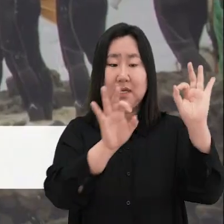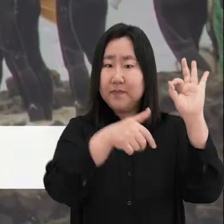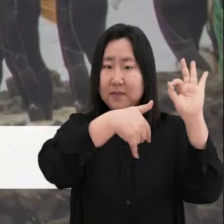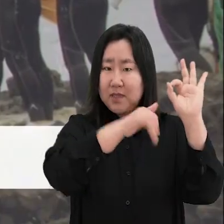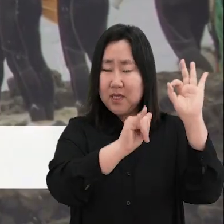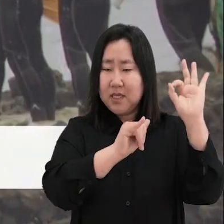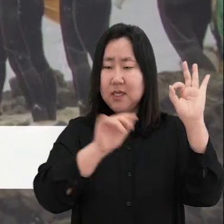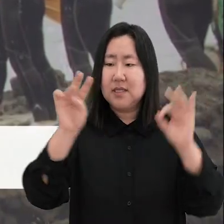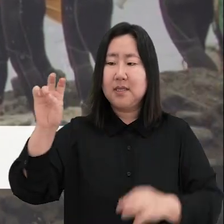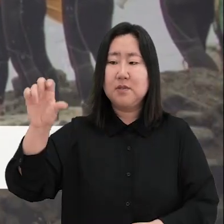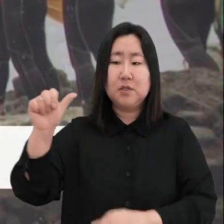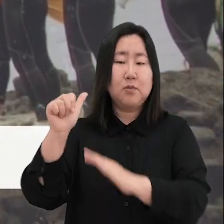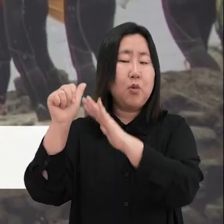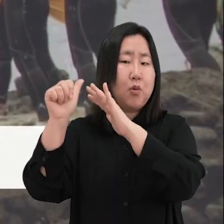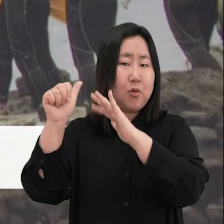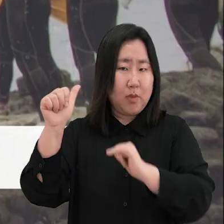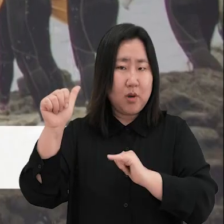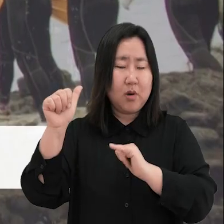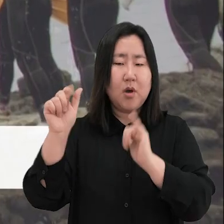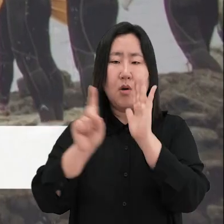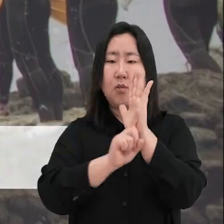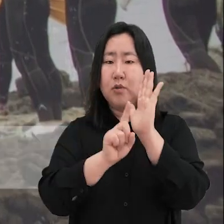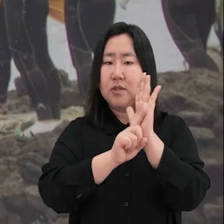교육생 35명을